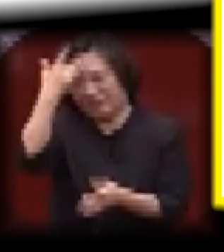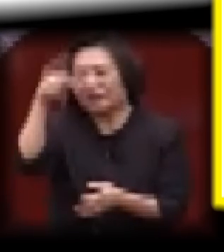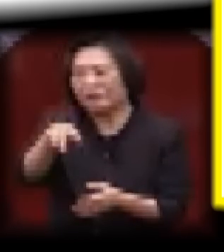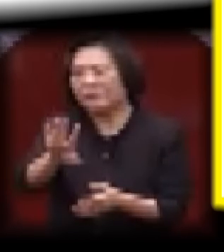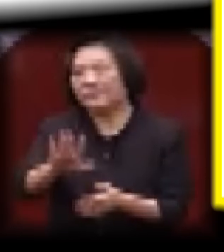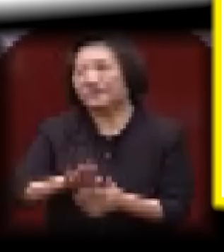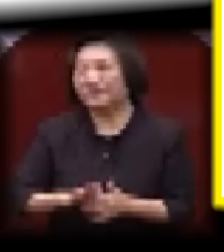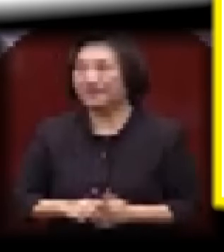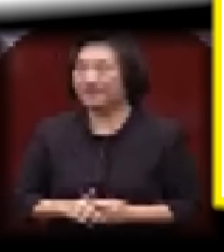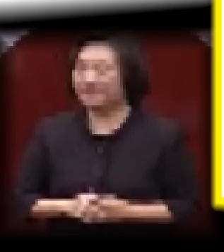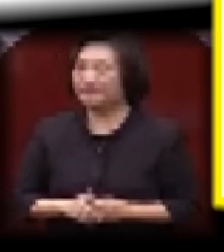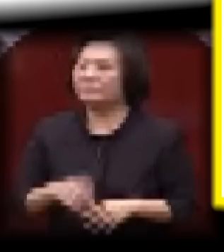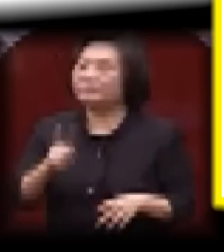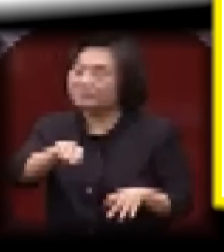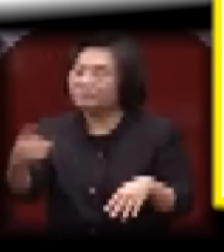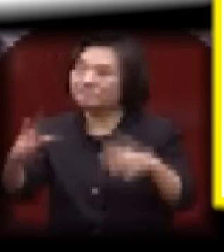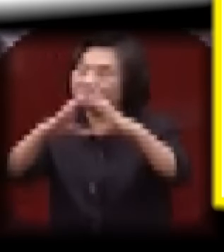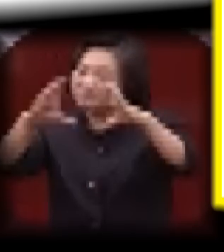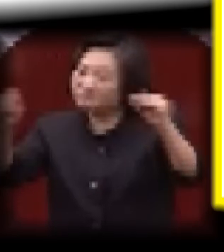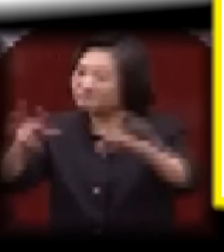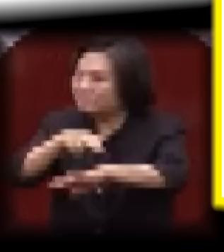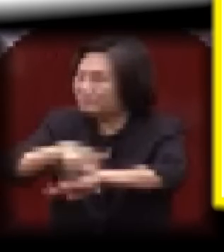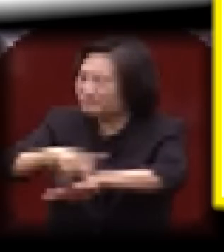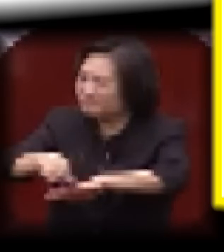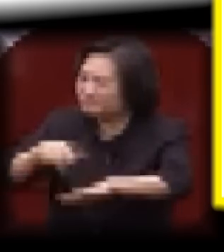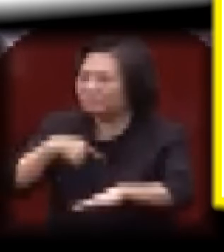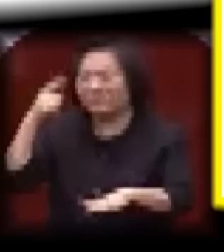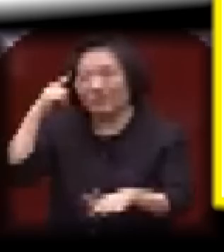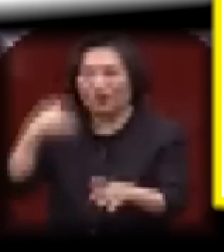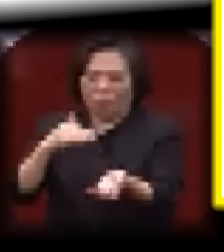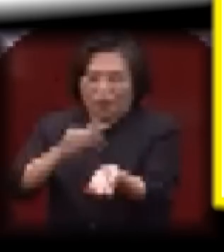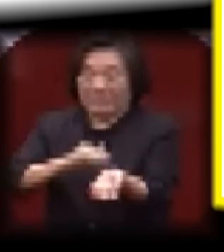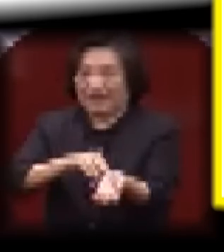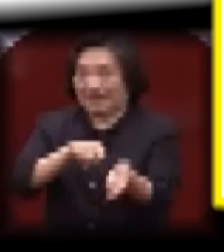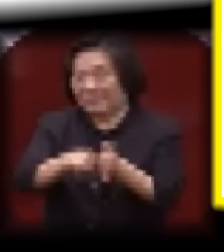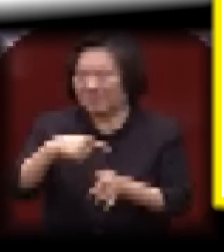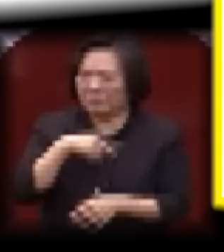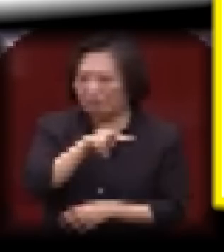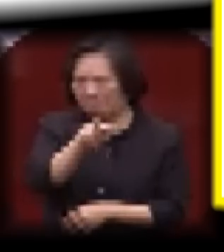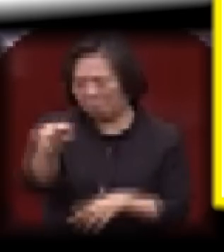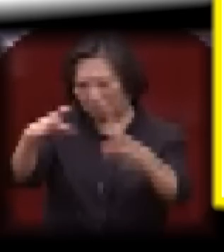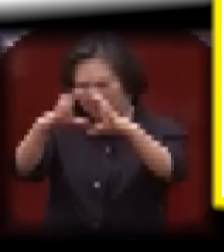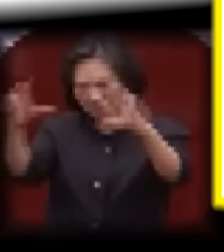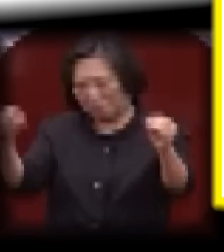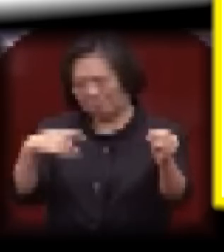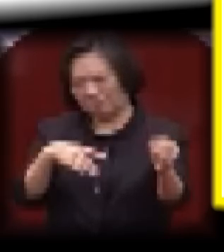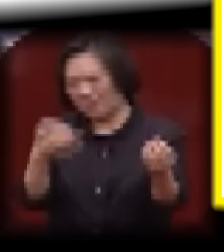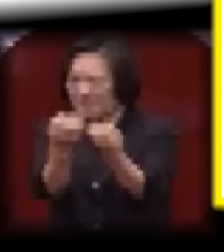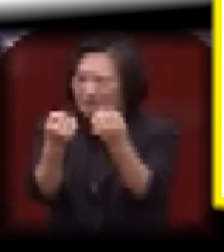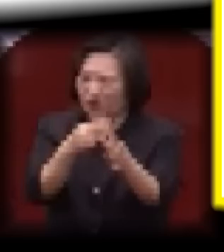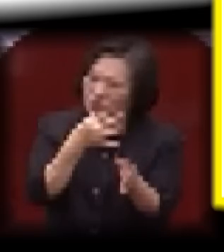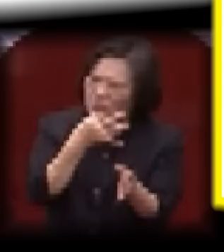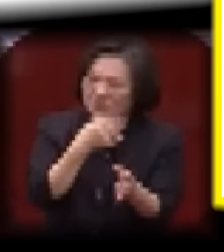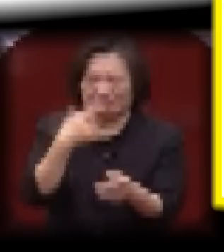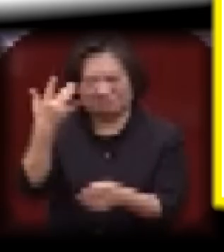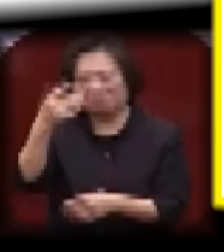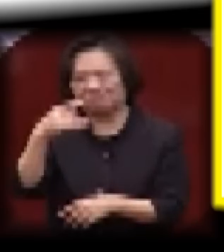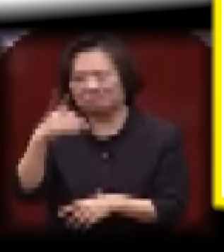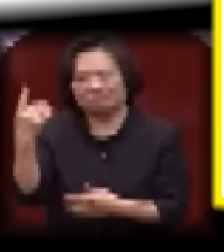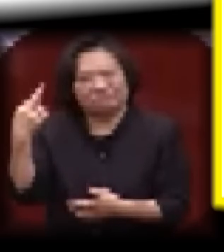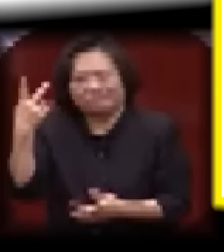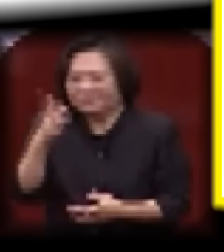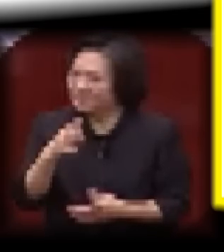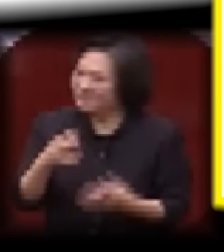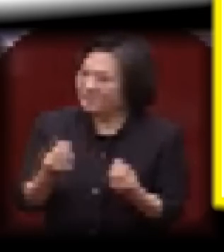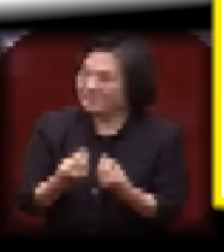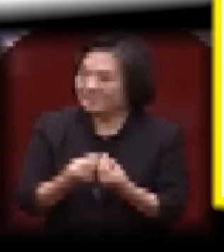那另外整个大巨蛋的设计呢，即使是我这种医学系来看都可以看出它在蝗灾设计上的一些缺点。比方说的它全